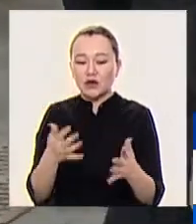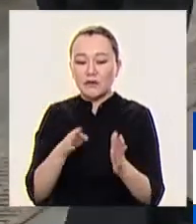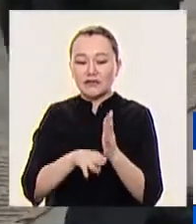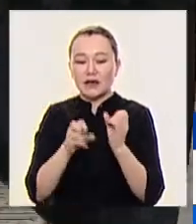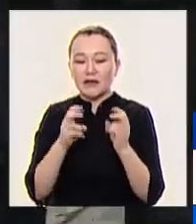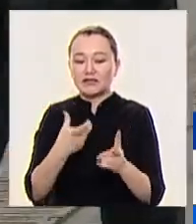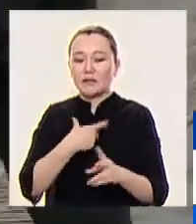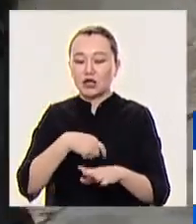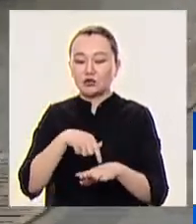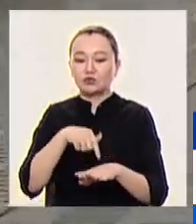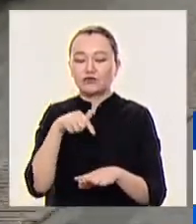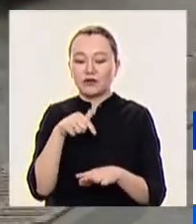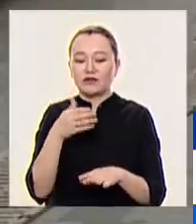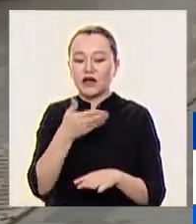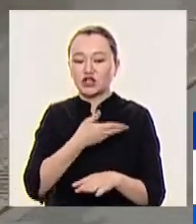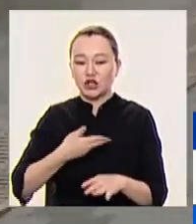себя чувствуют наши граждане.